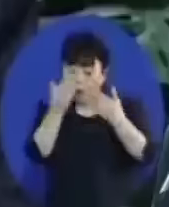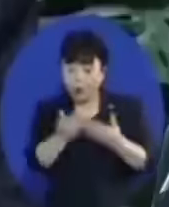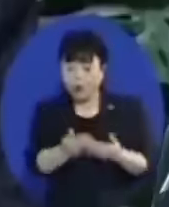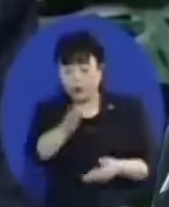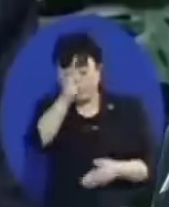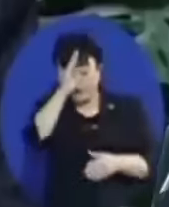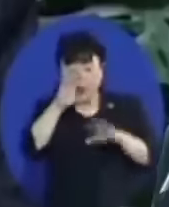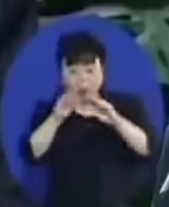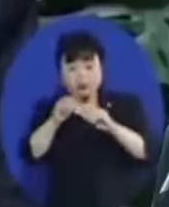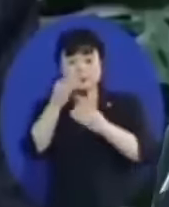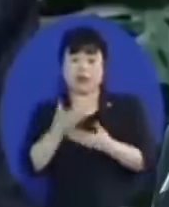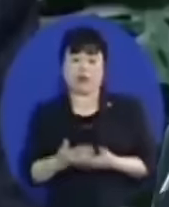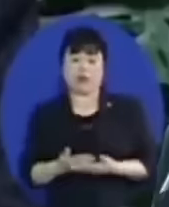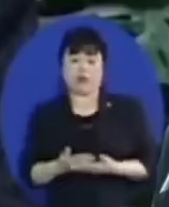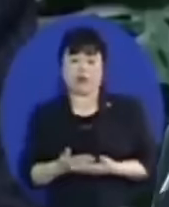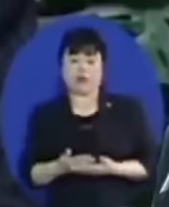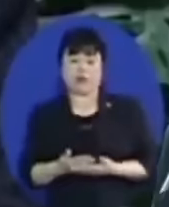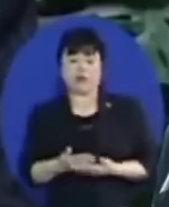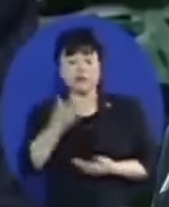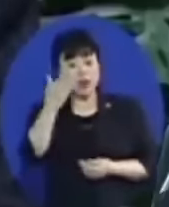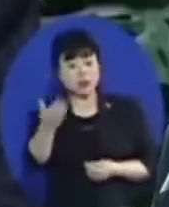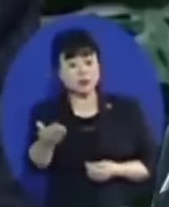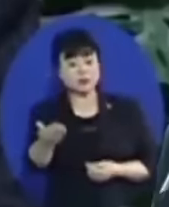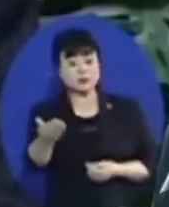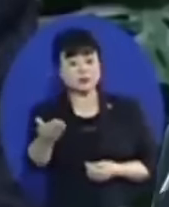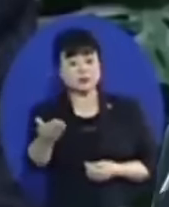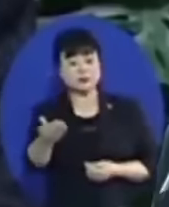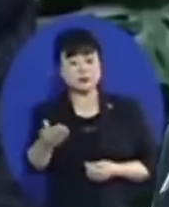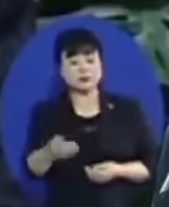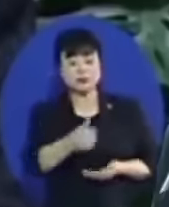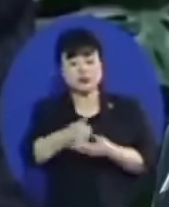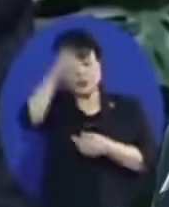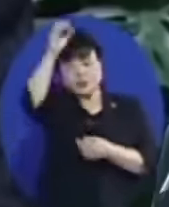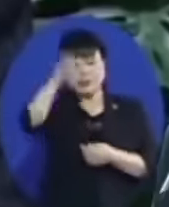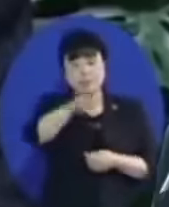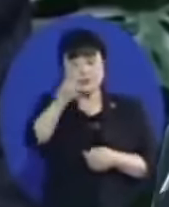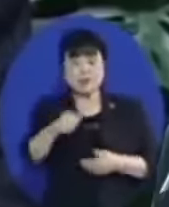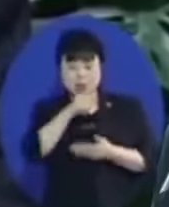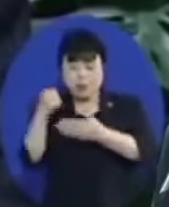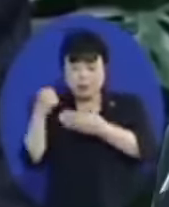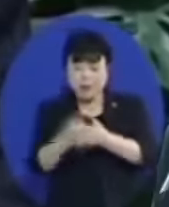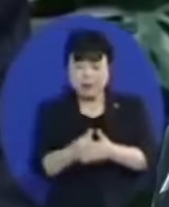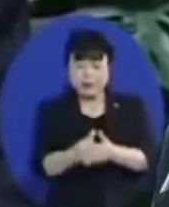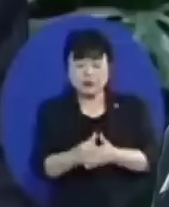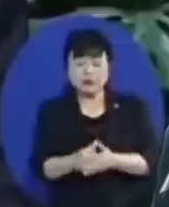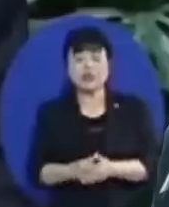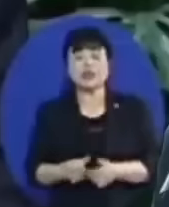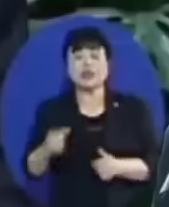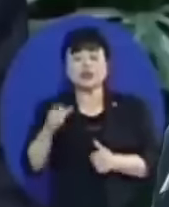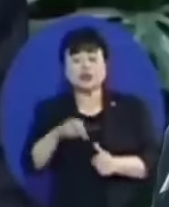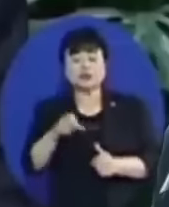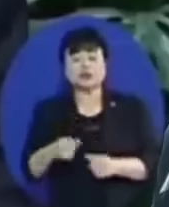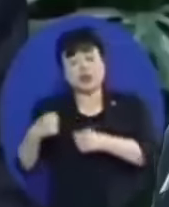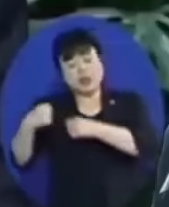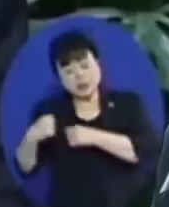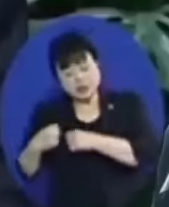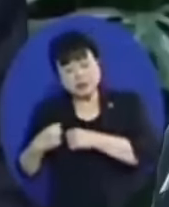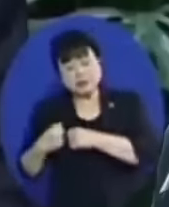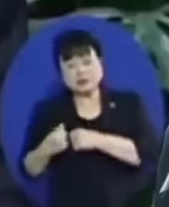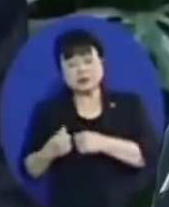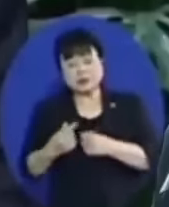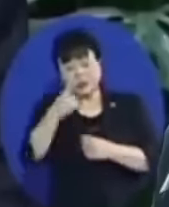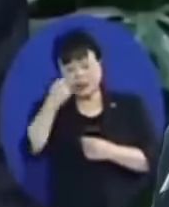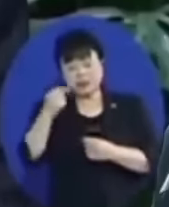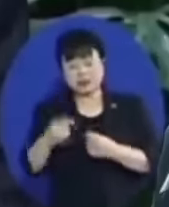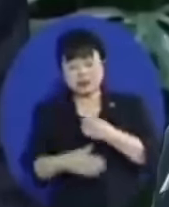병이 고침을 받았더다. 여러분, 그가 십자가에 못 박힘으로 우리의 저주를 짊어지고 가시와 은거키와